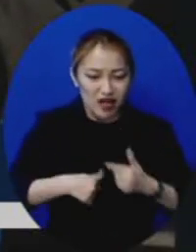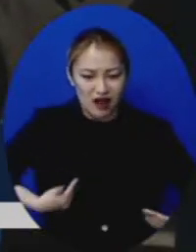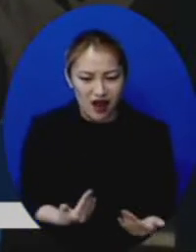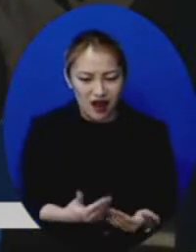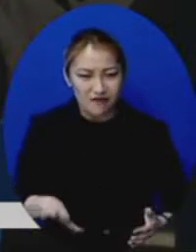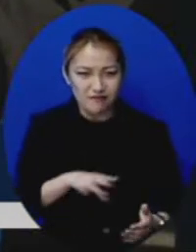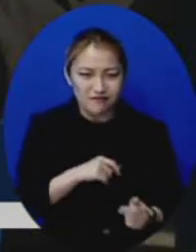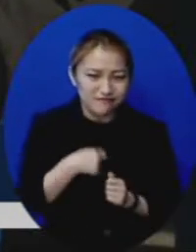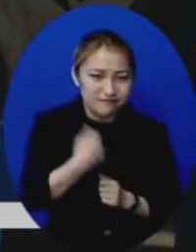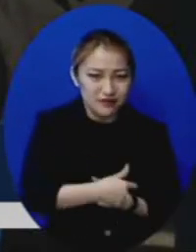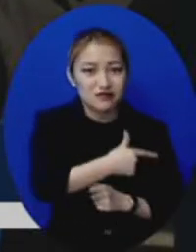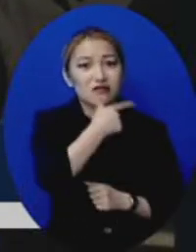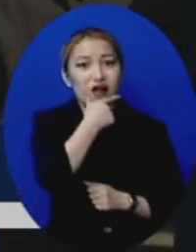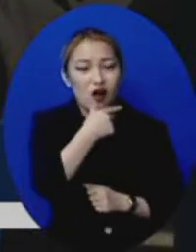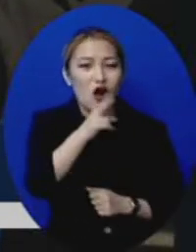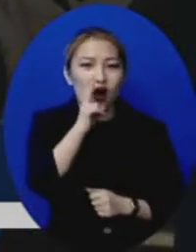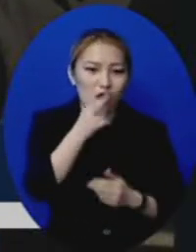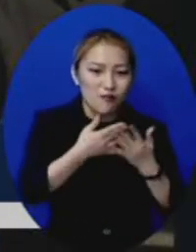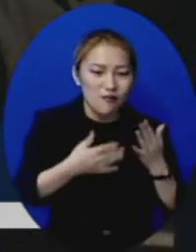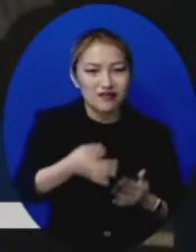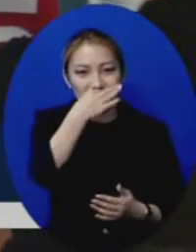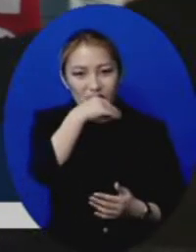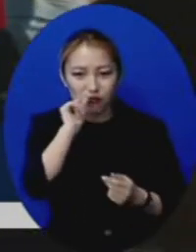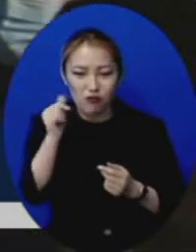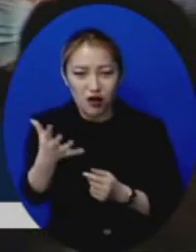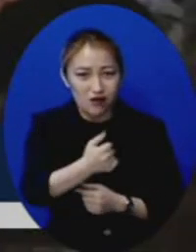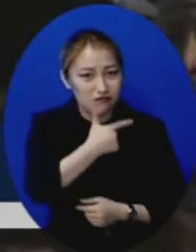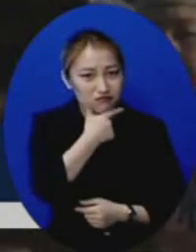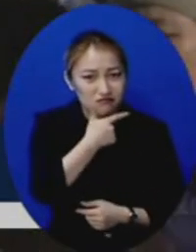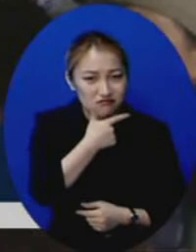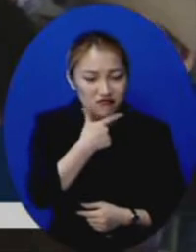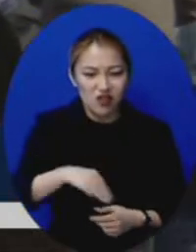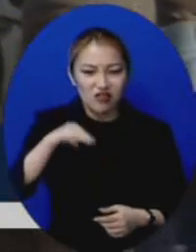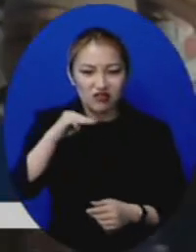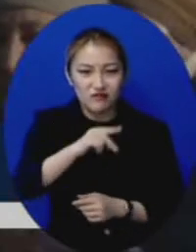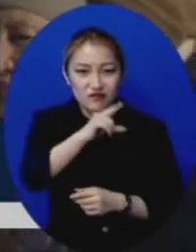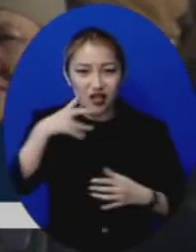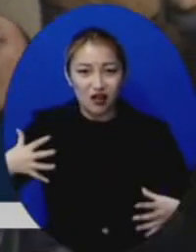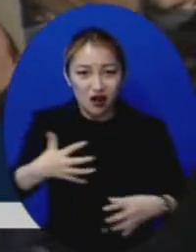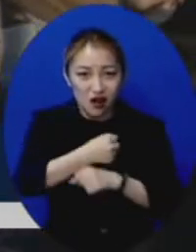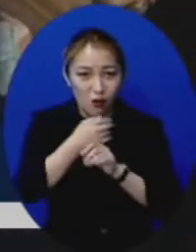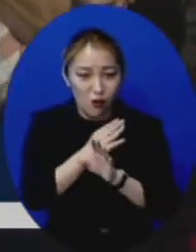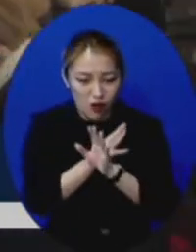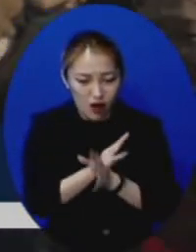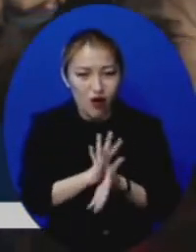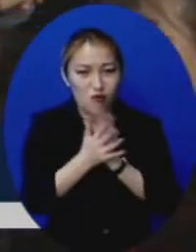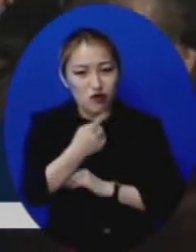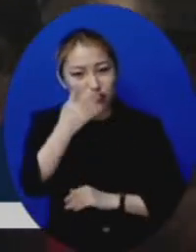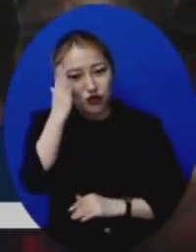нь хүрэхгүй хүнс эм авахд хүрэлцэхгүй. Тэтгэврийн зээлтэй ахмадууд хоосон унахд ойрхон байна гэдгээ ярьлаа.